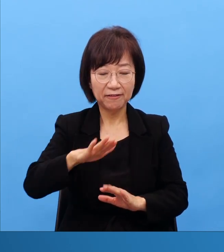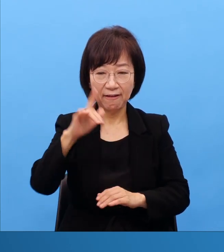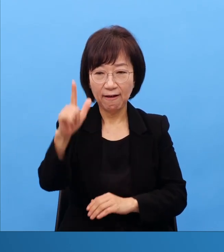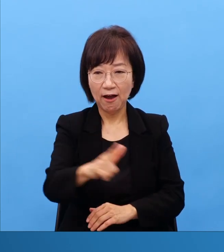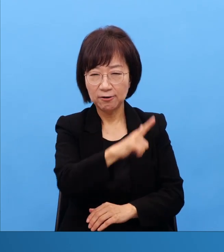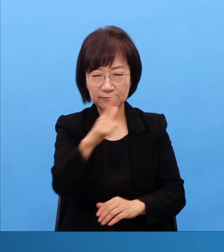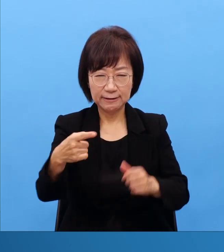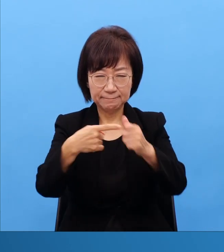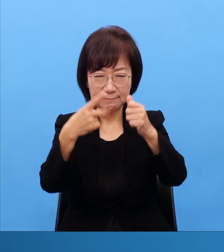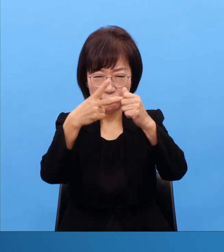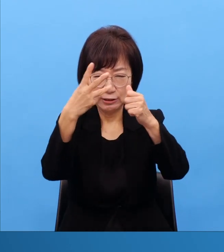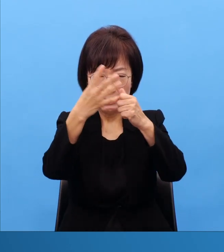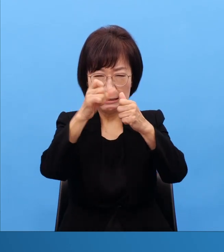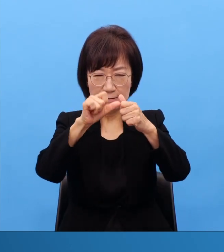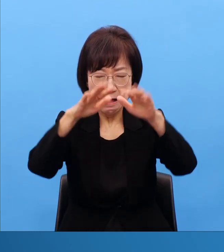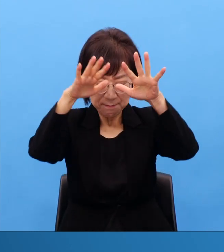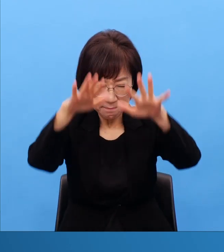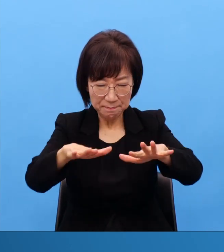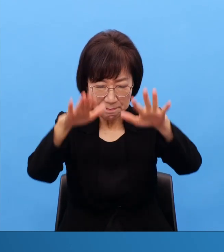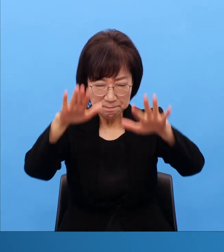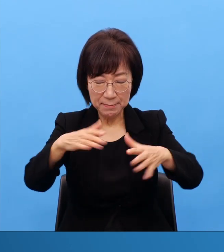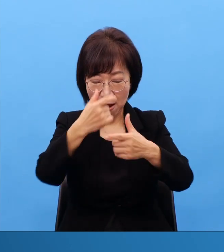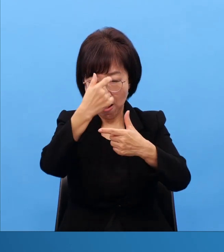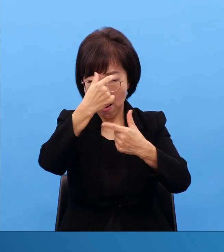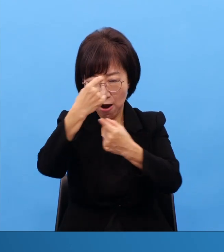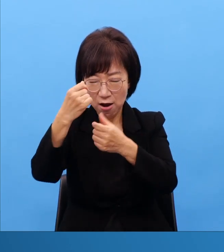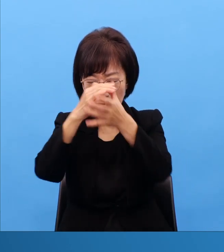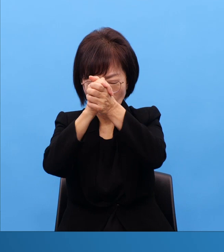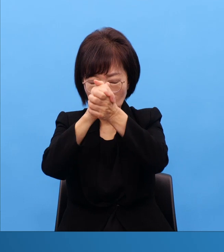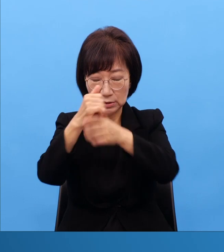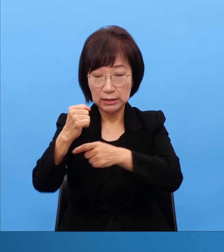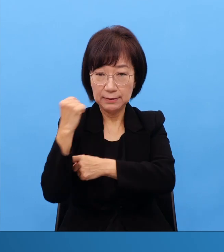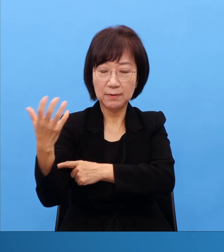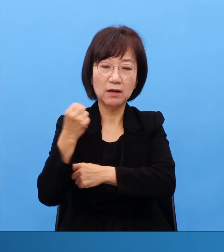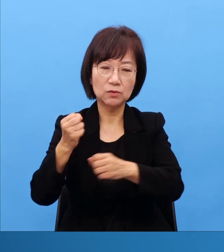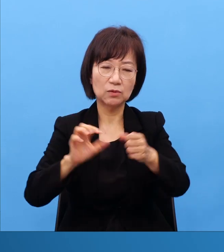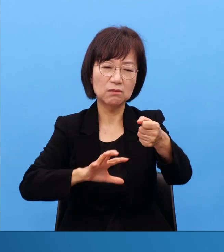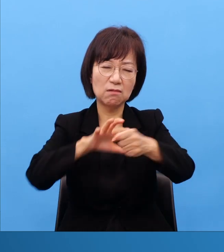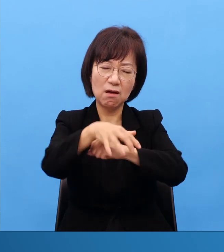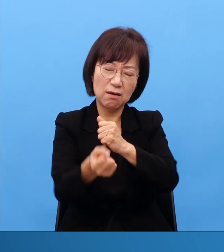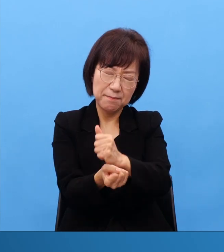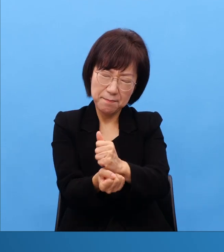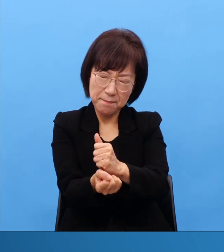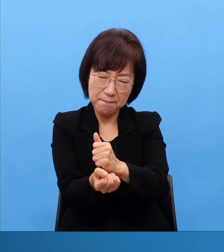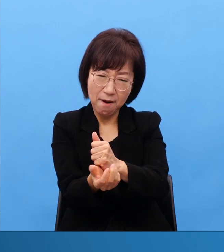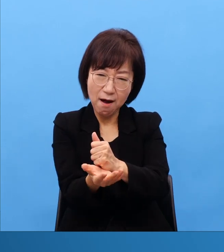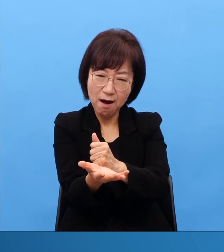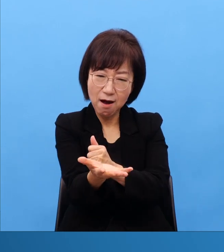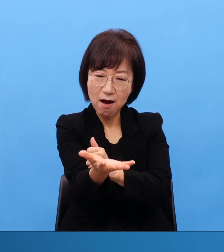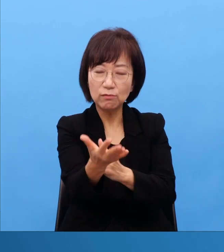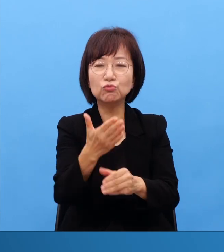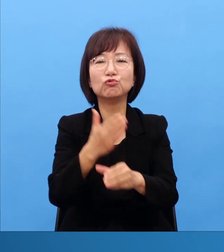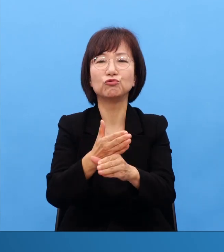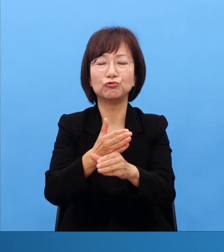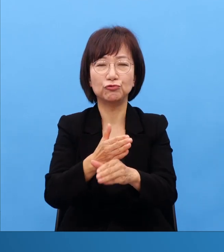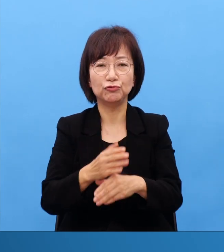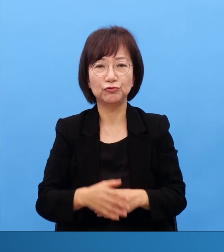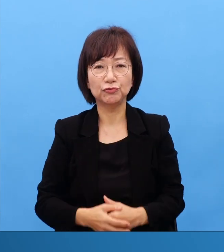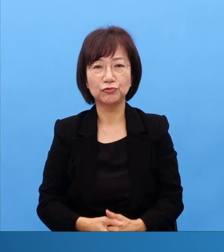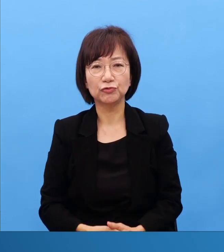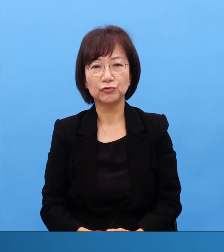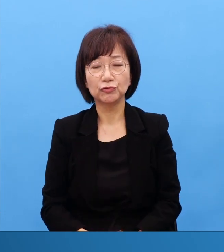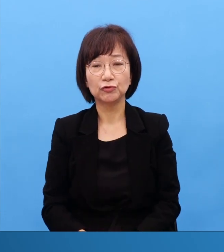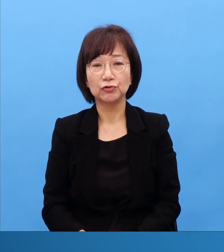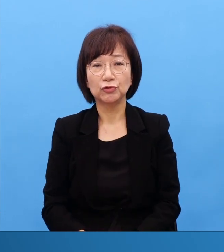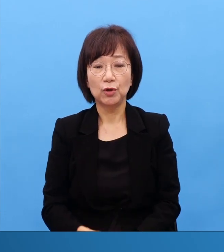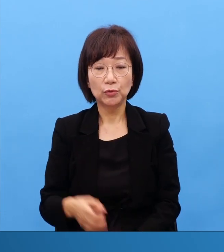we see that the Muslims, with the incorrect content, they pray three times a day, and with that, they've conquered over much of the world. 사탄